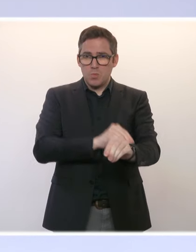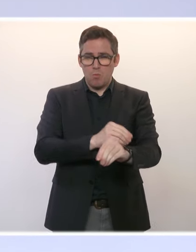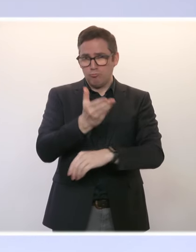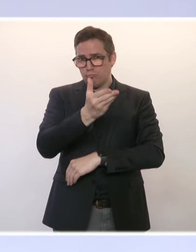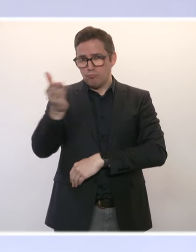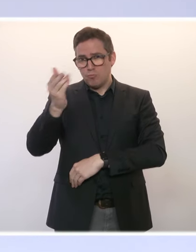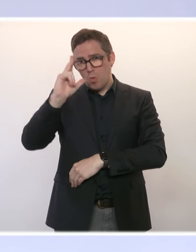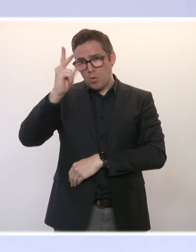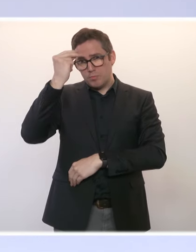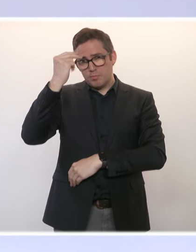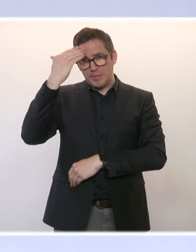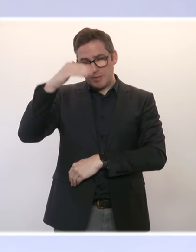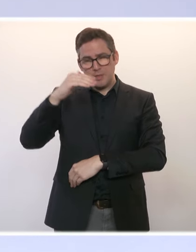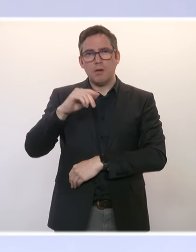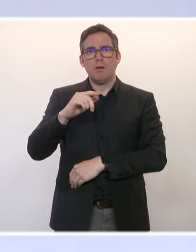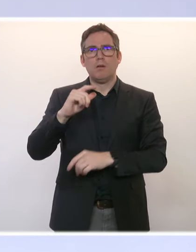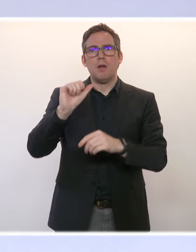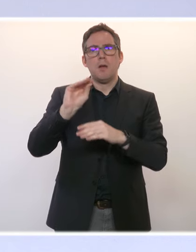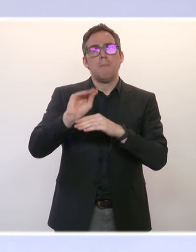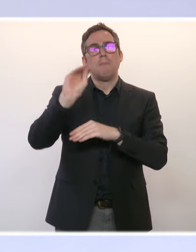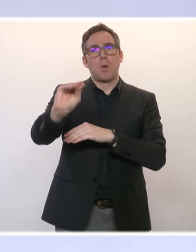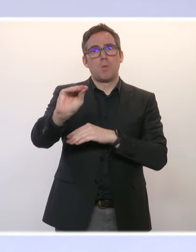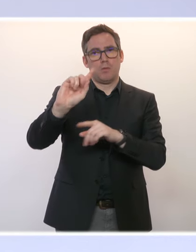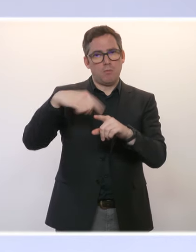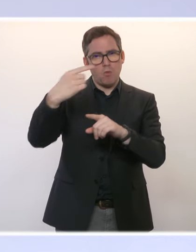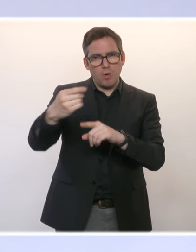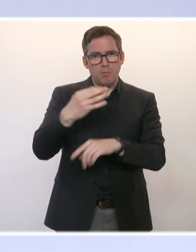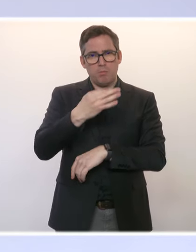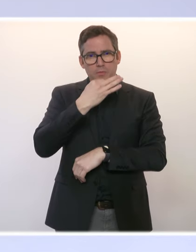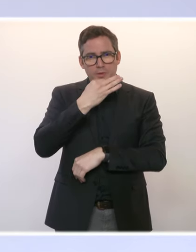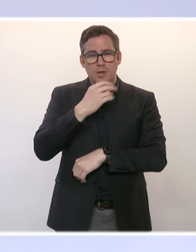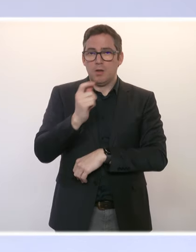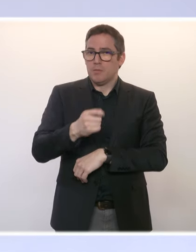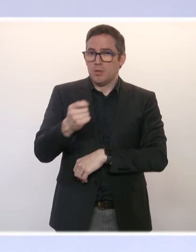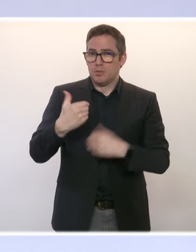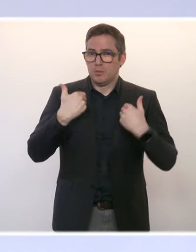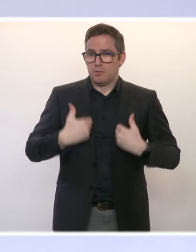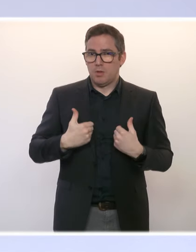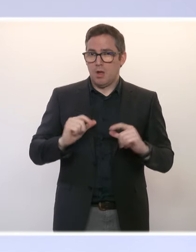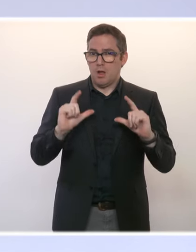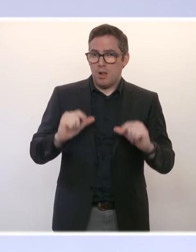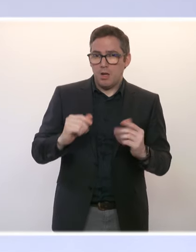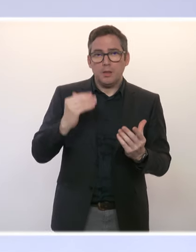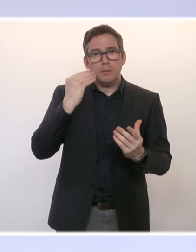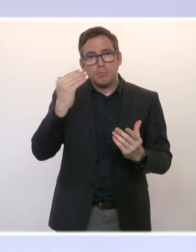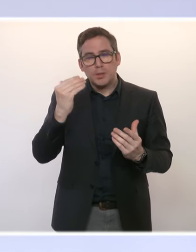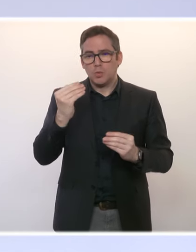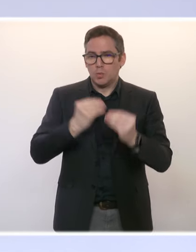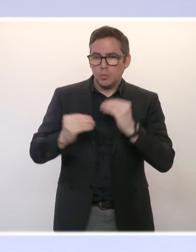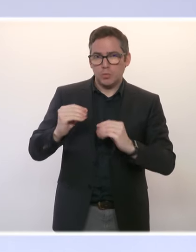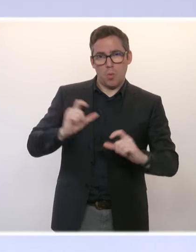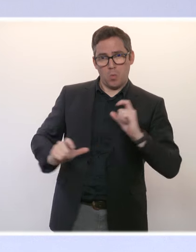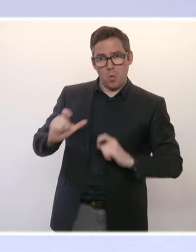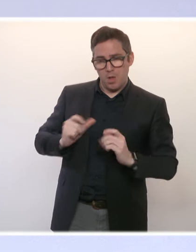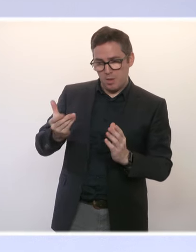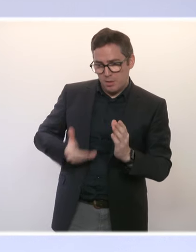comprenez. On prendra plus de temps mercredi prochain et d'ici là, je me tiens bien évidemment à votre entière disposition, que ce soit moi ou mes équipes,